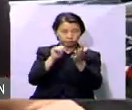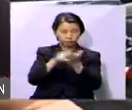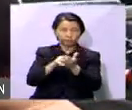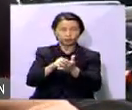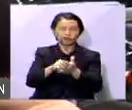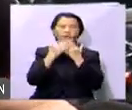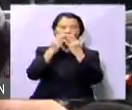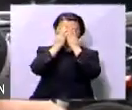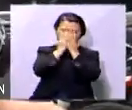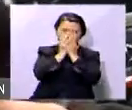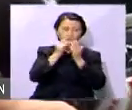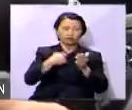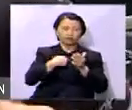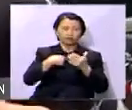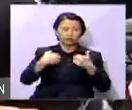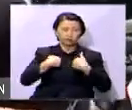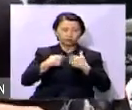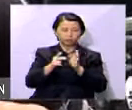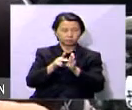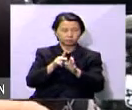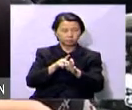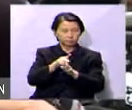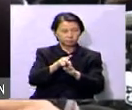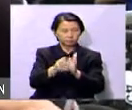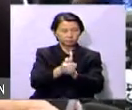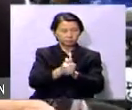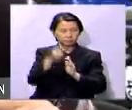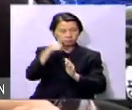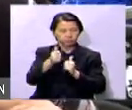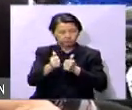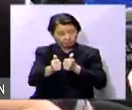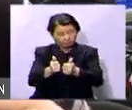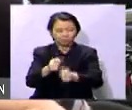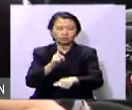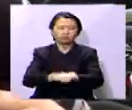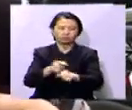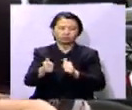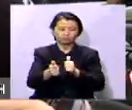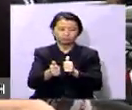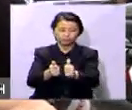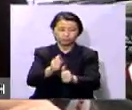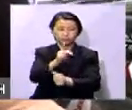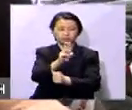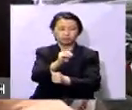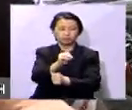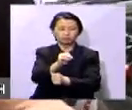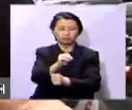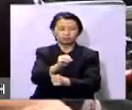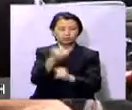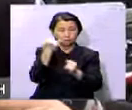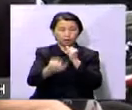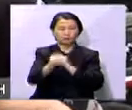saya ada kepakaran untuk ujian masa, so saya gunakan sebaik-baiknya di kilometer